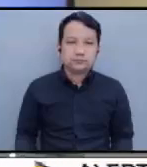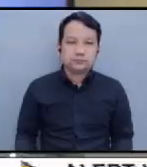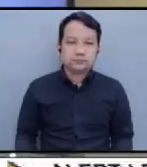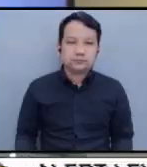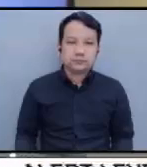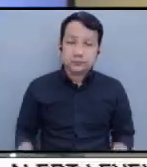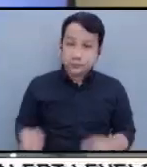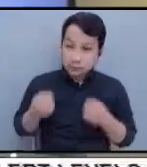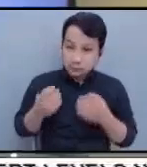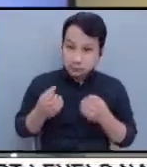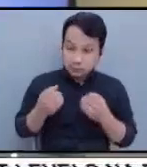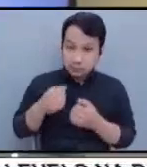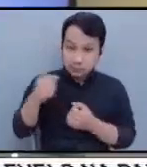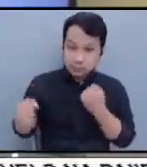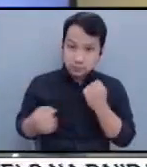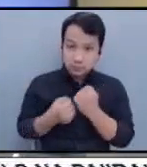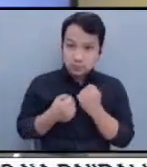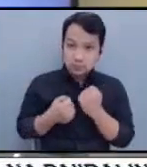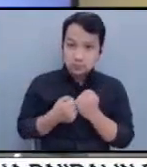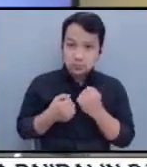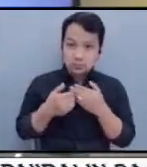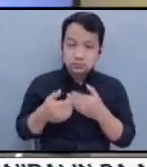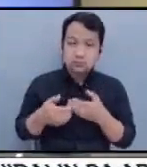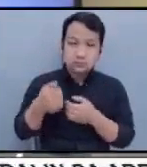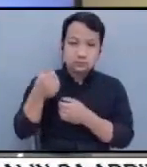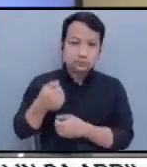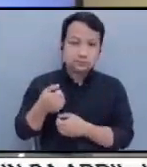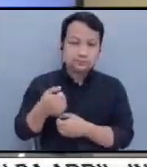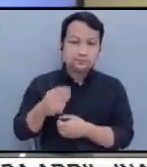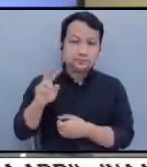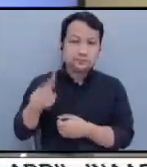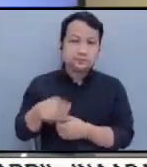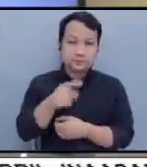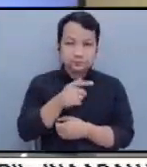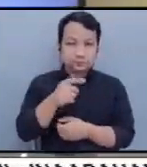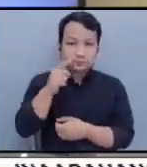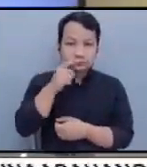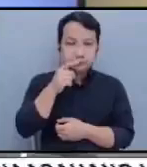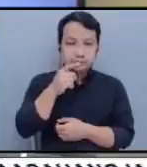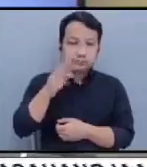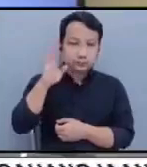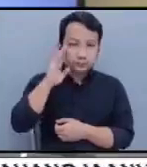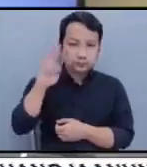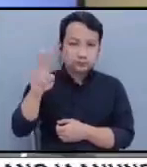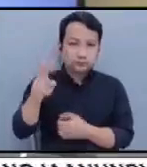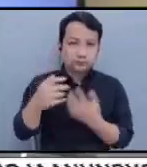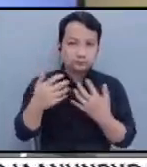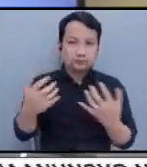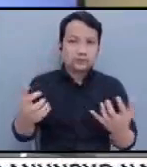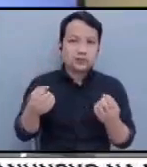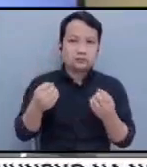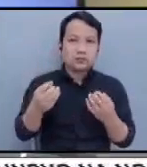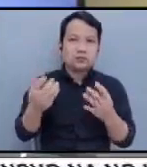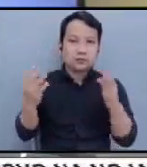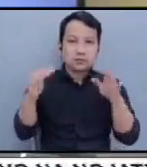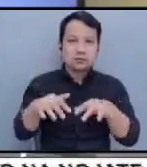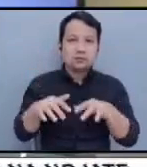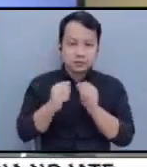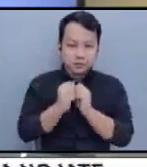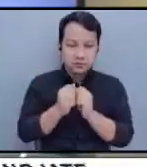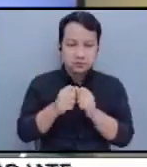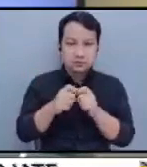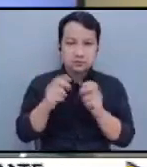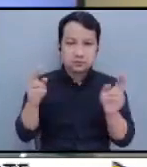Libo-libong supporters ang dumalo sa grand rally ni presidential candidate Bongbong Marcos Jr. Kasama ang unit team sa